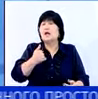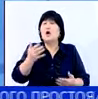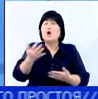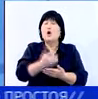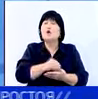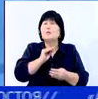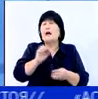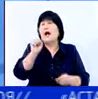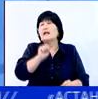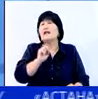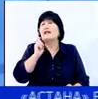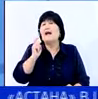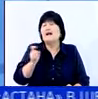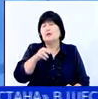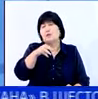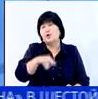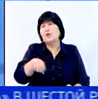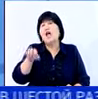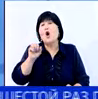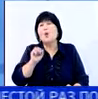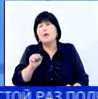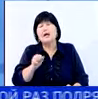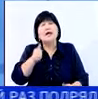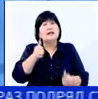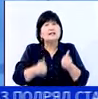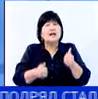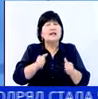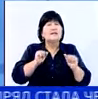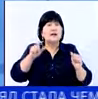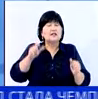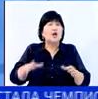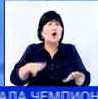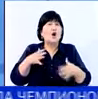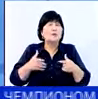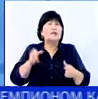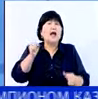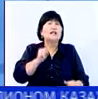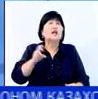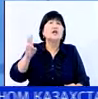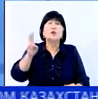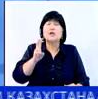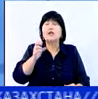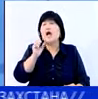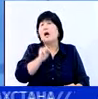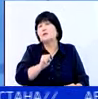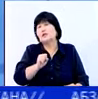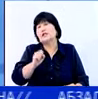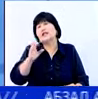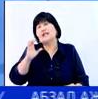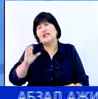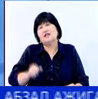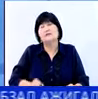сборной принесли Арайлым Канзада и Мируэт Абубакир. К соревнованиям спортсменок подготовили Аслан Нуркужаев и Абдусатар